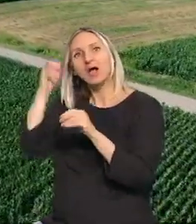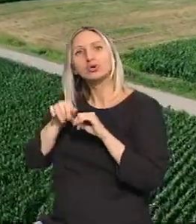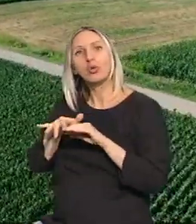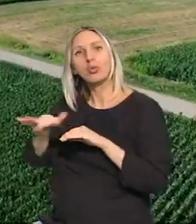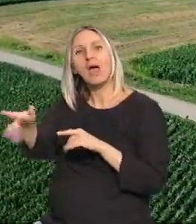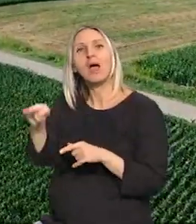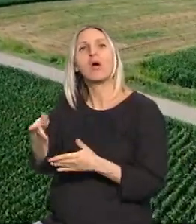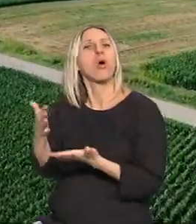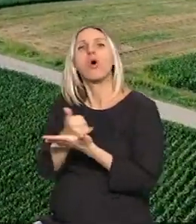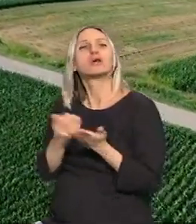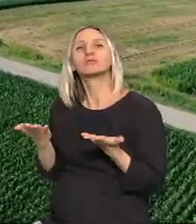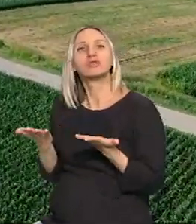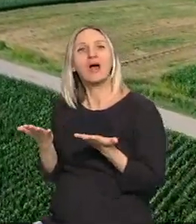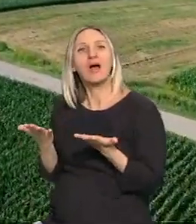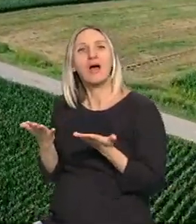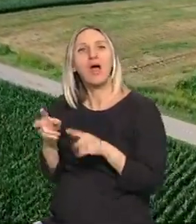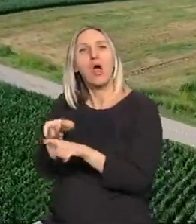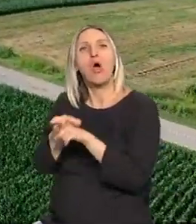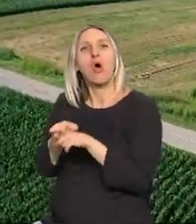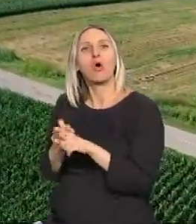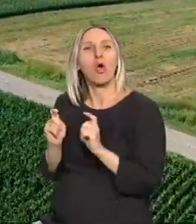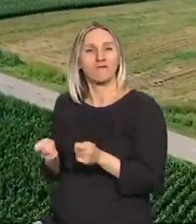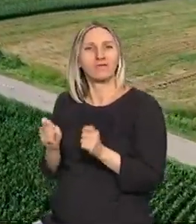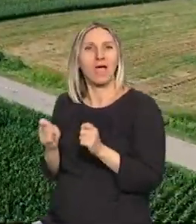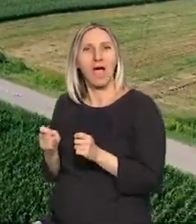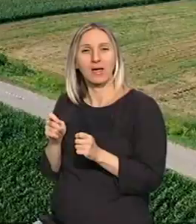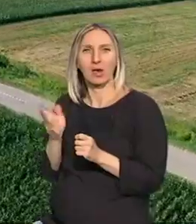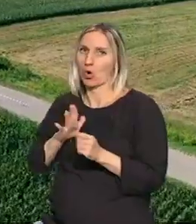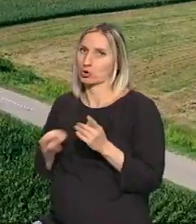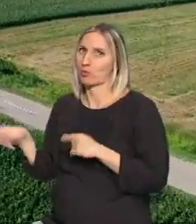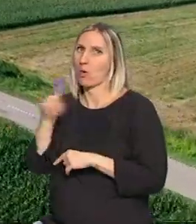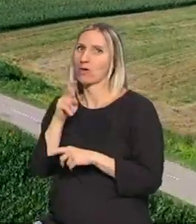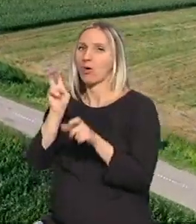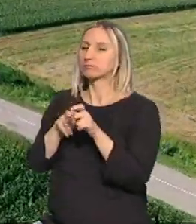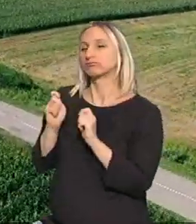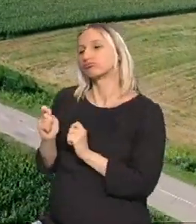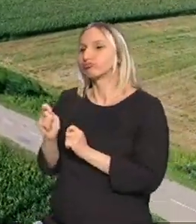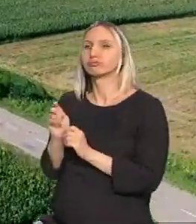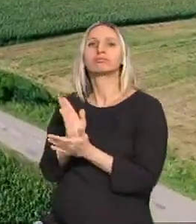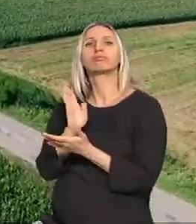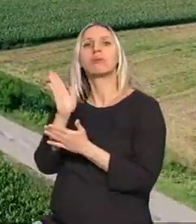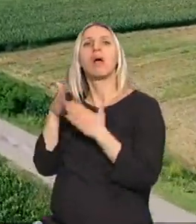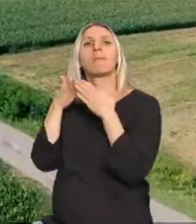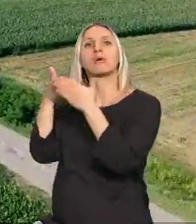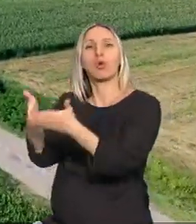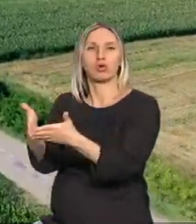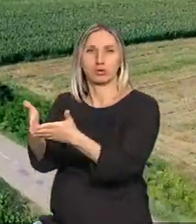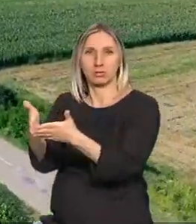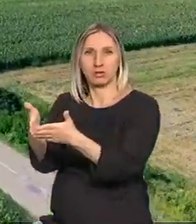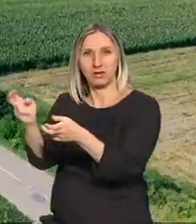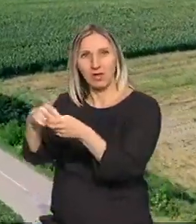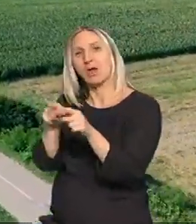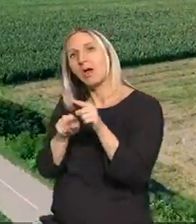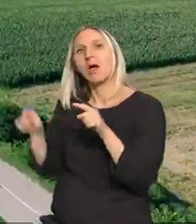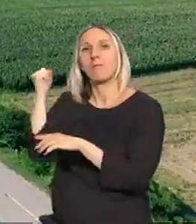za fijakere i za gospodu koja je dolazila i išla brodovima za Beograd. Jer je to Požarevcu